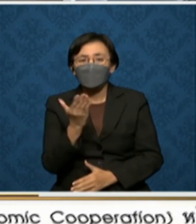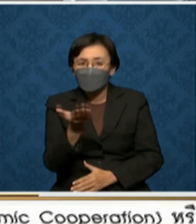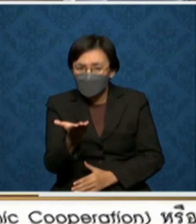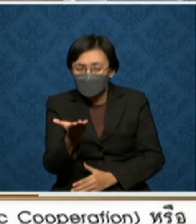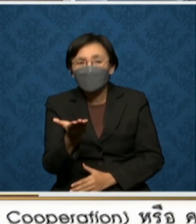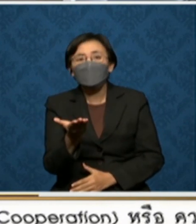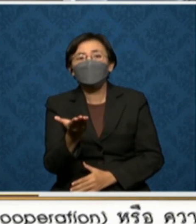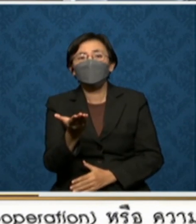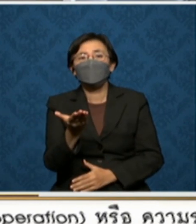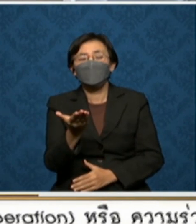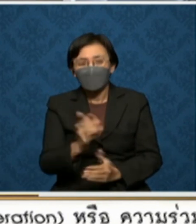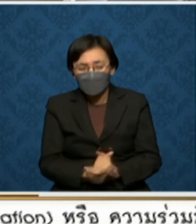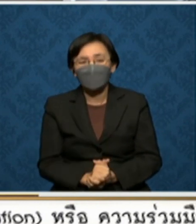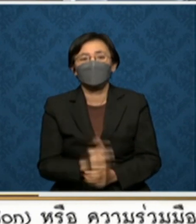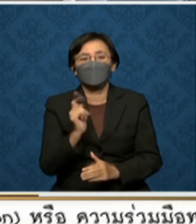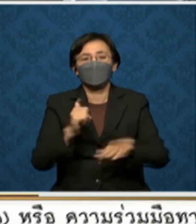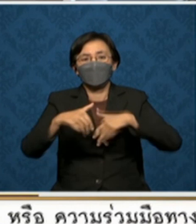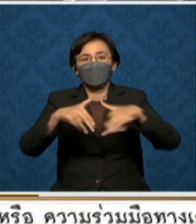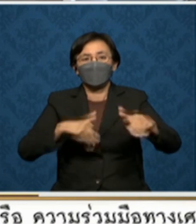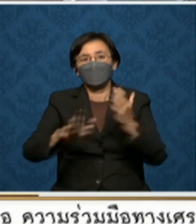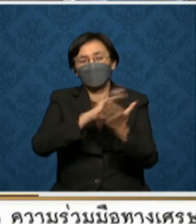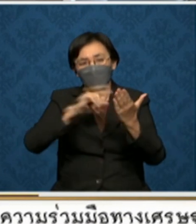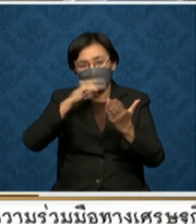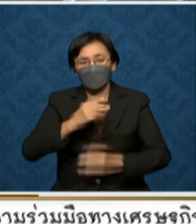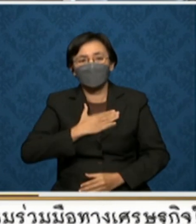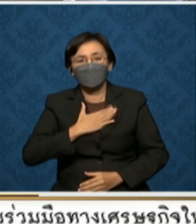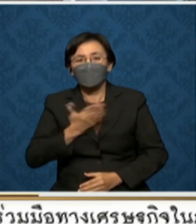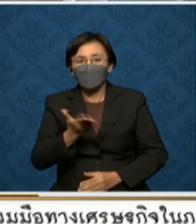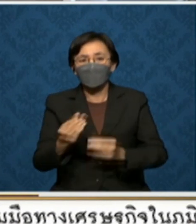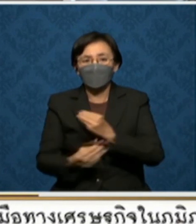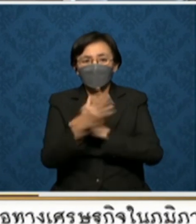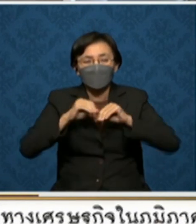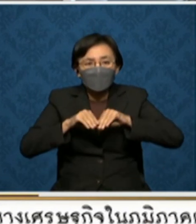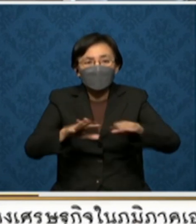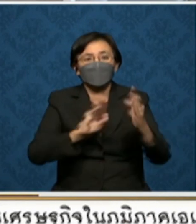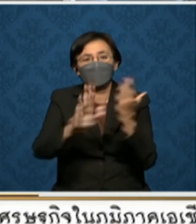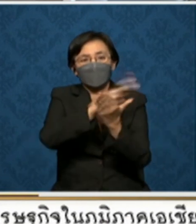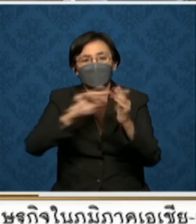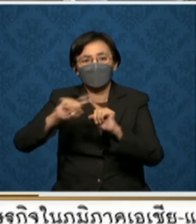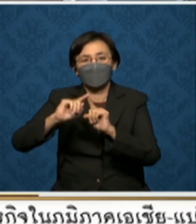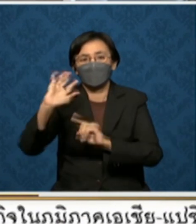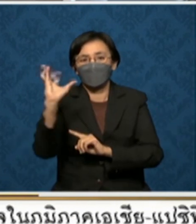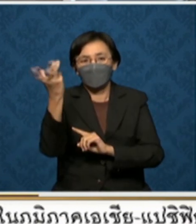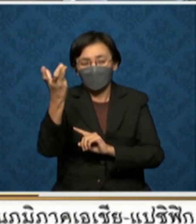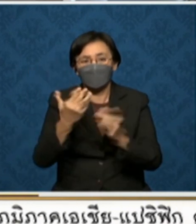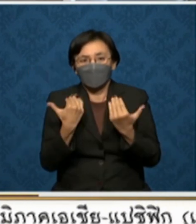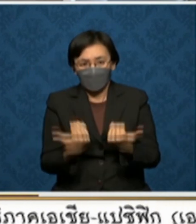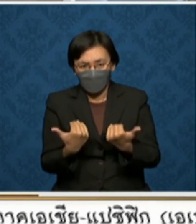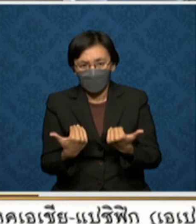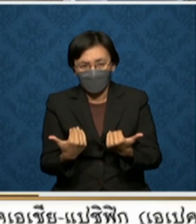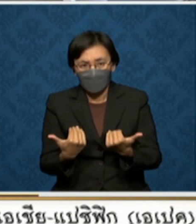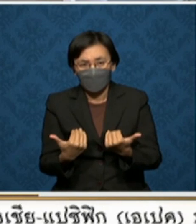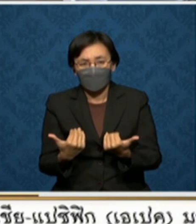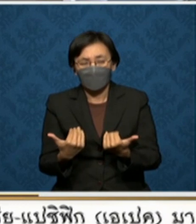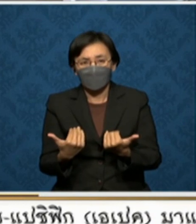ถือว่าเป็นการเสียภาพลักษณ์ของสภาแล้วก็ส.ส.ฝ่ายการเมืองทั้งหมดอายเขาเนื่องจากว่าการแจกเงินแบบนี้ทำก่อนที่จะมีการโหว